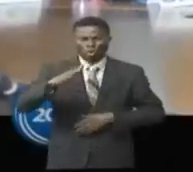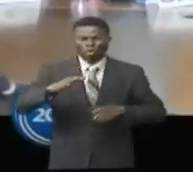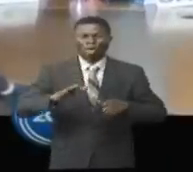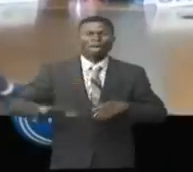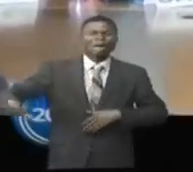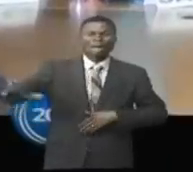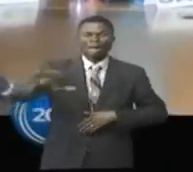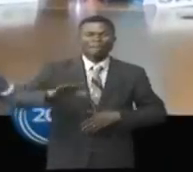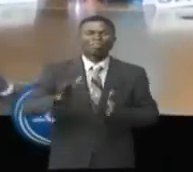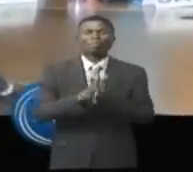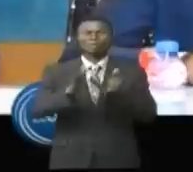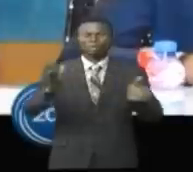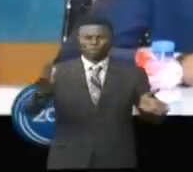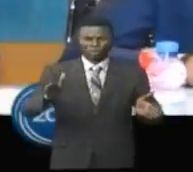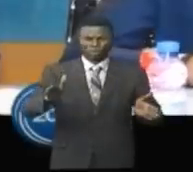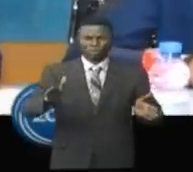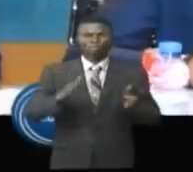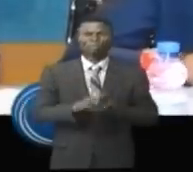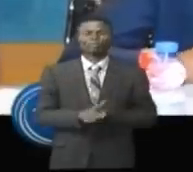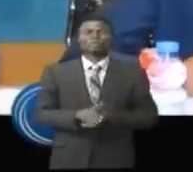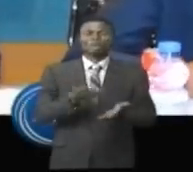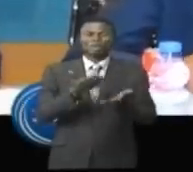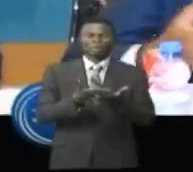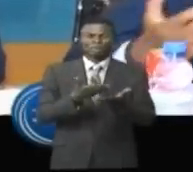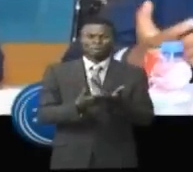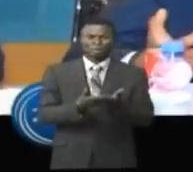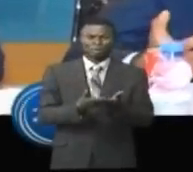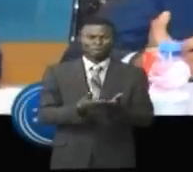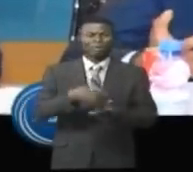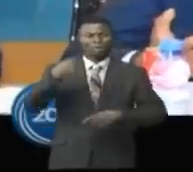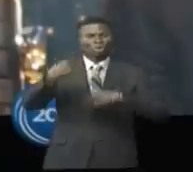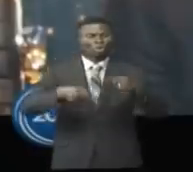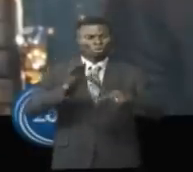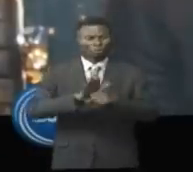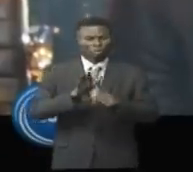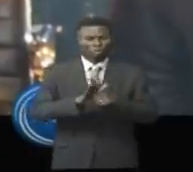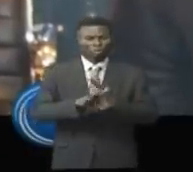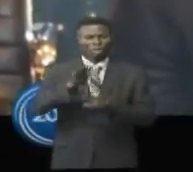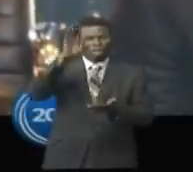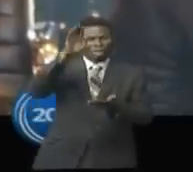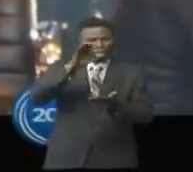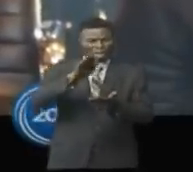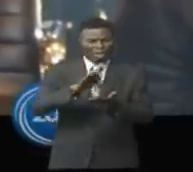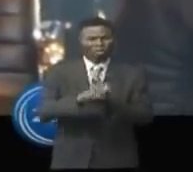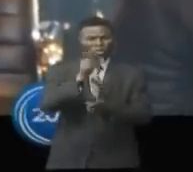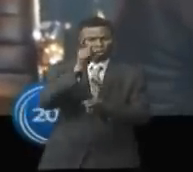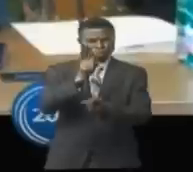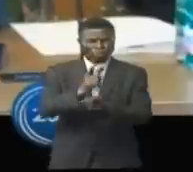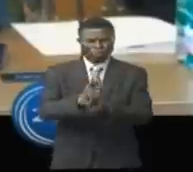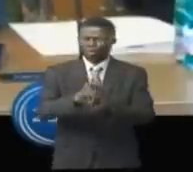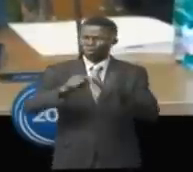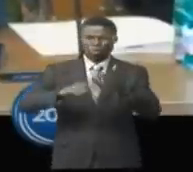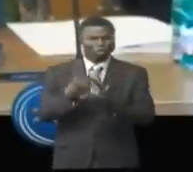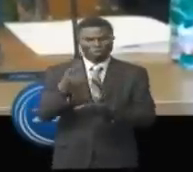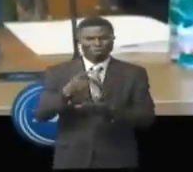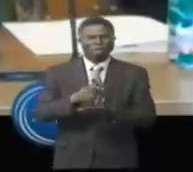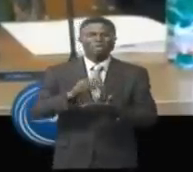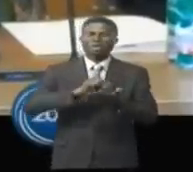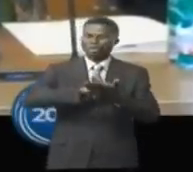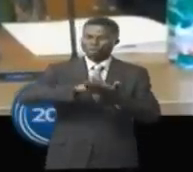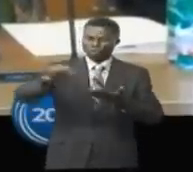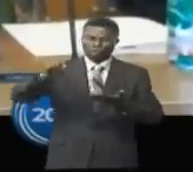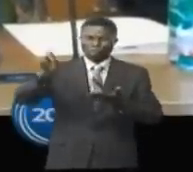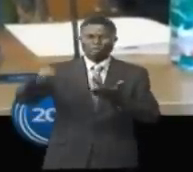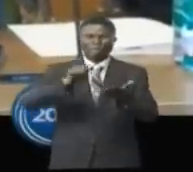l'étendue du territoire national, cela passe indubitablement par la réduction sensible ou carrément la suppression des